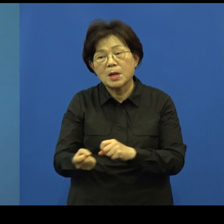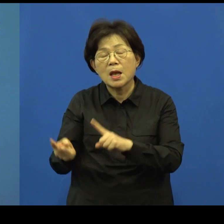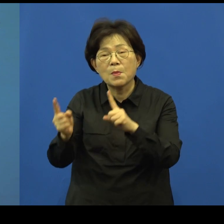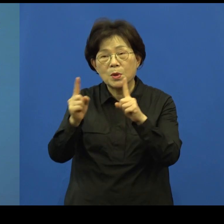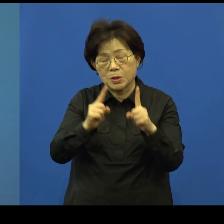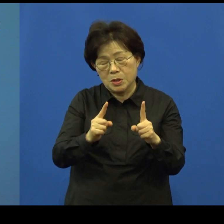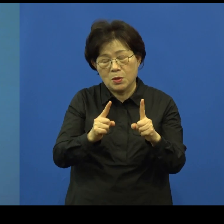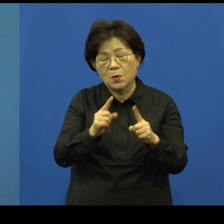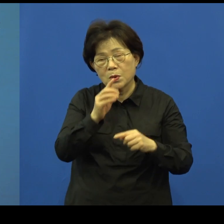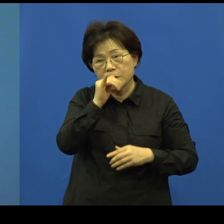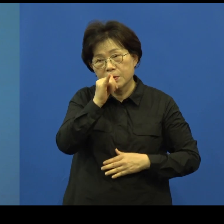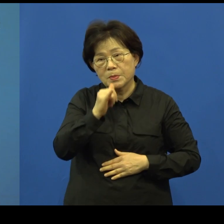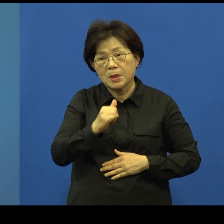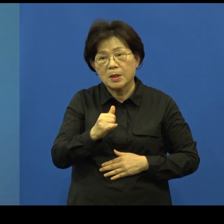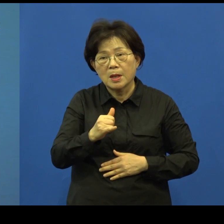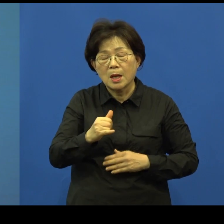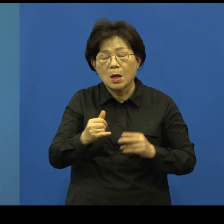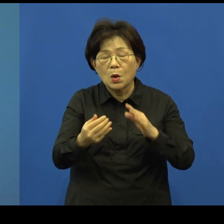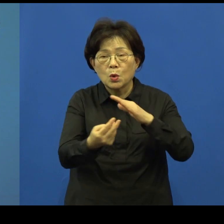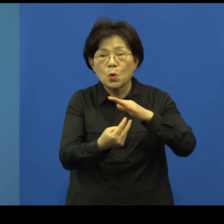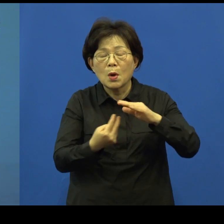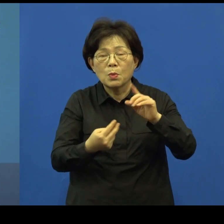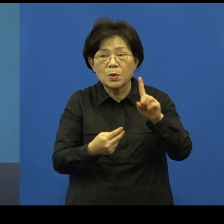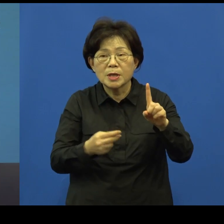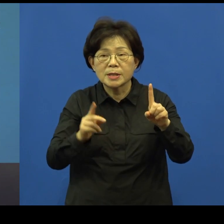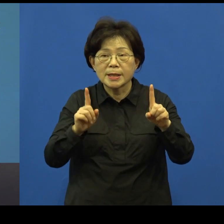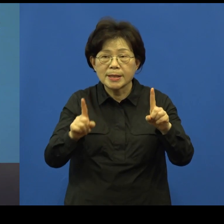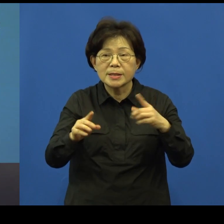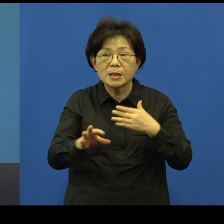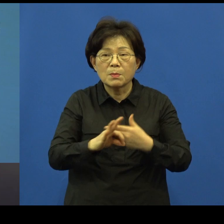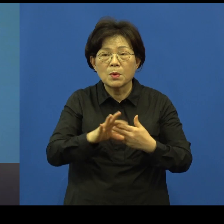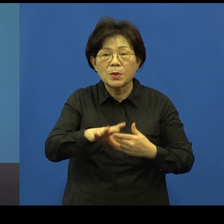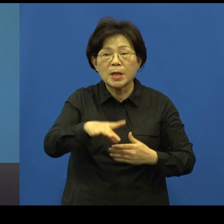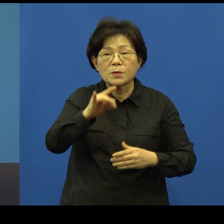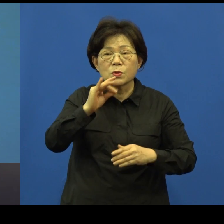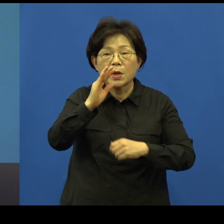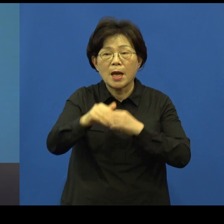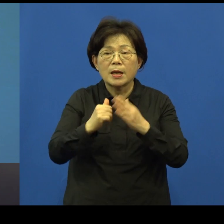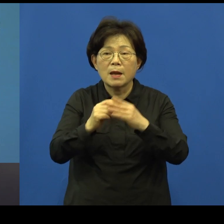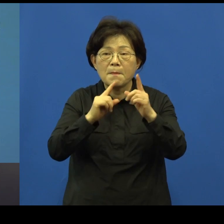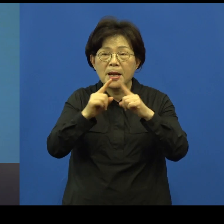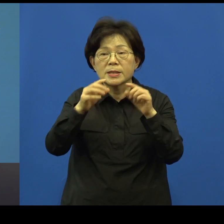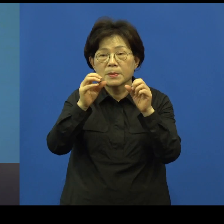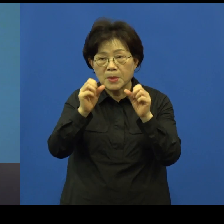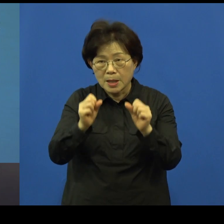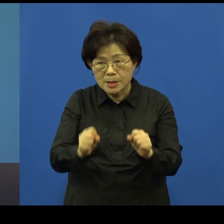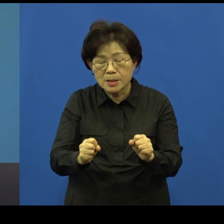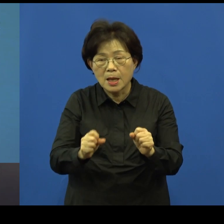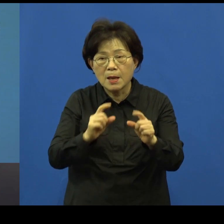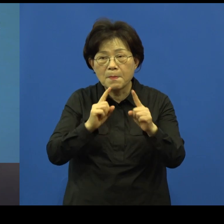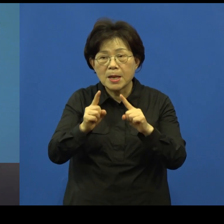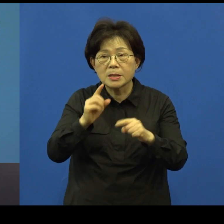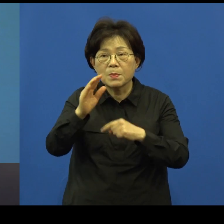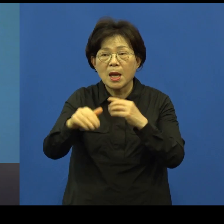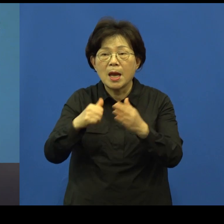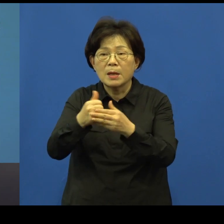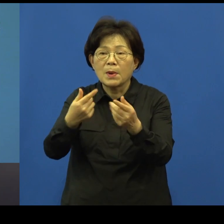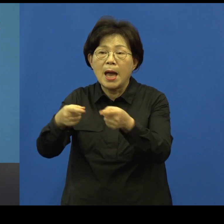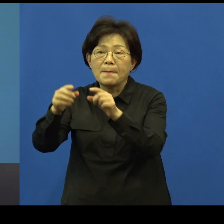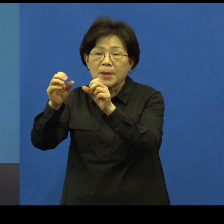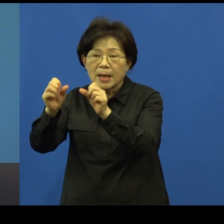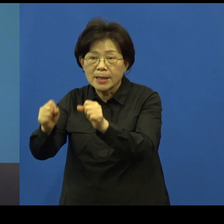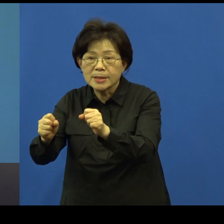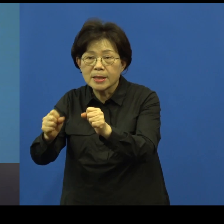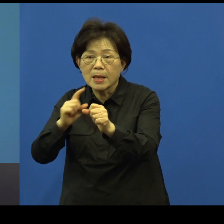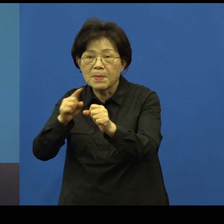것입니다. 요한복음 1장 1절을 보면 태초에 말씀이 계시니라. 이 말씀이 하나님과 함께 계셨으니